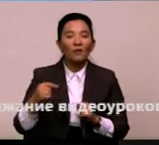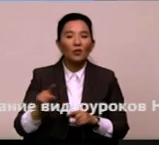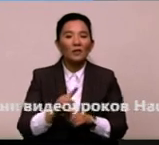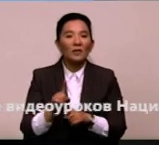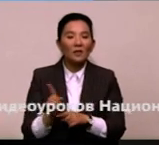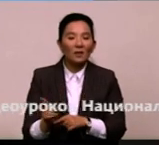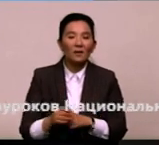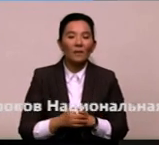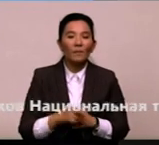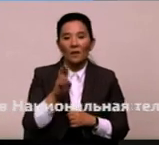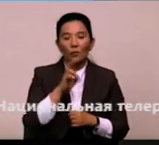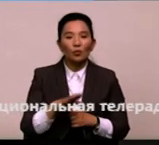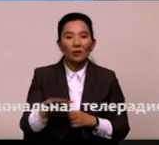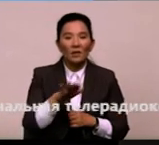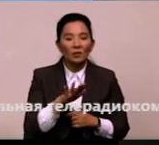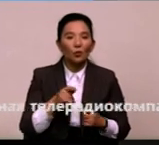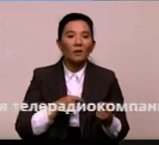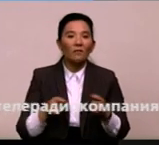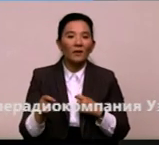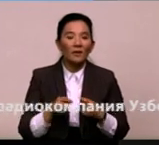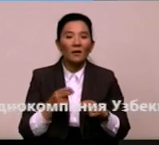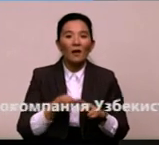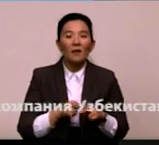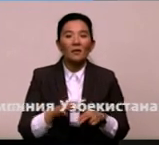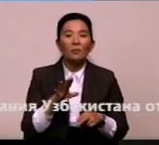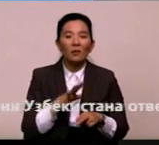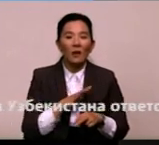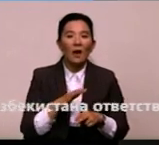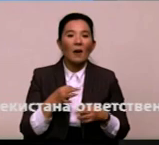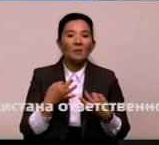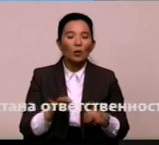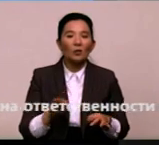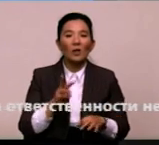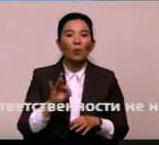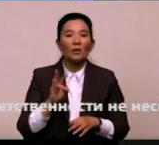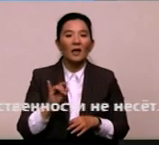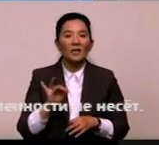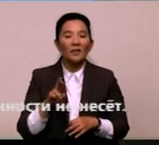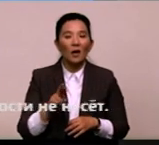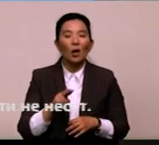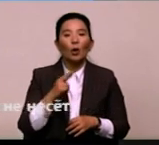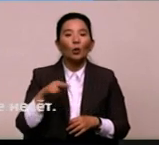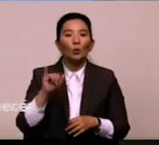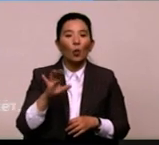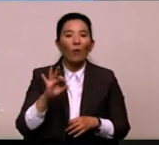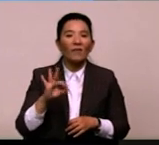стрелке. Государственное управление – это была абсолютная монархия,